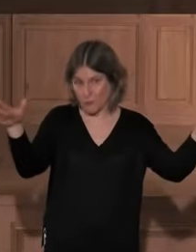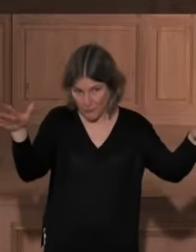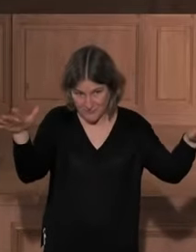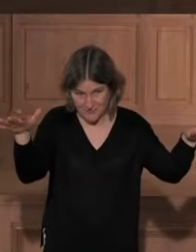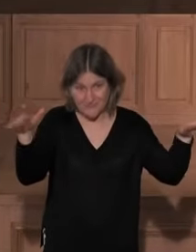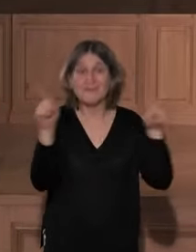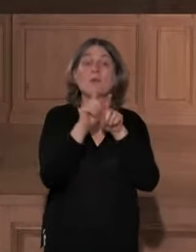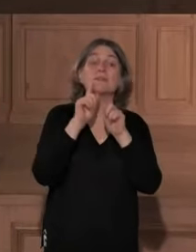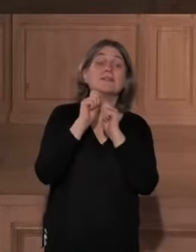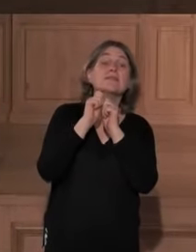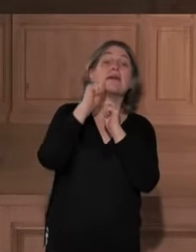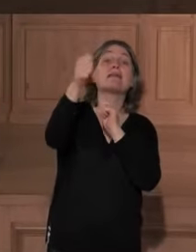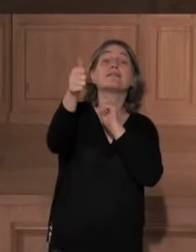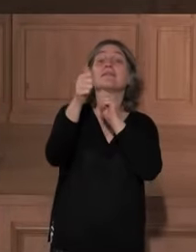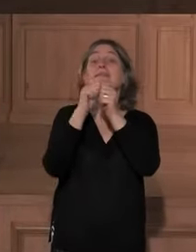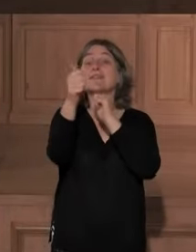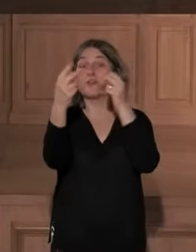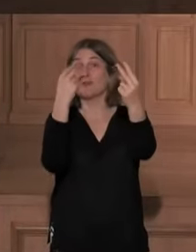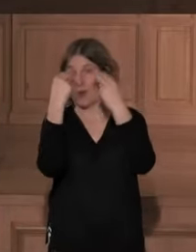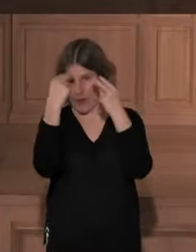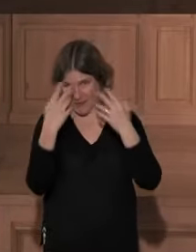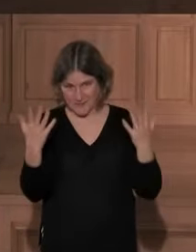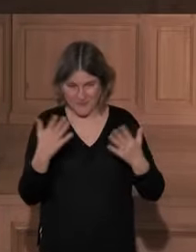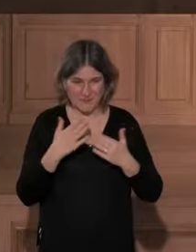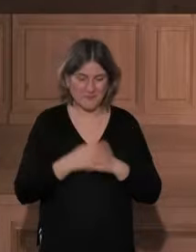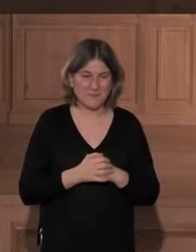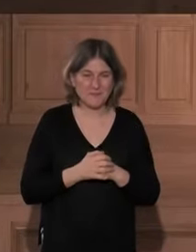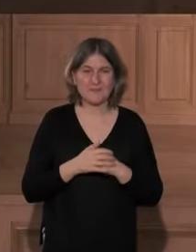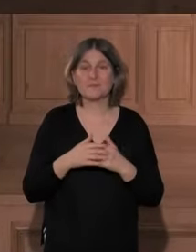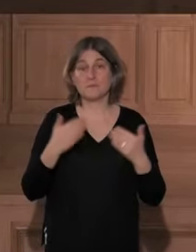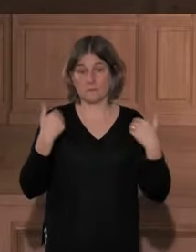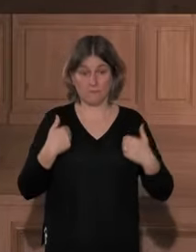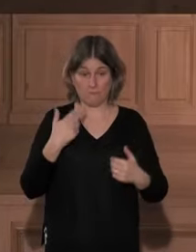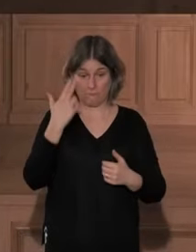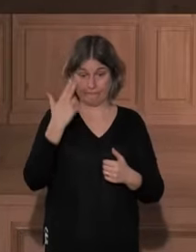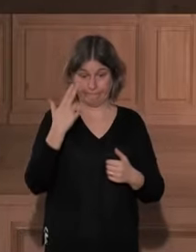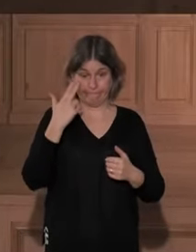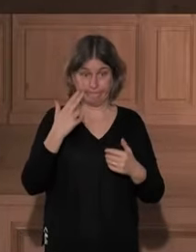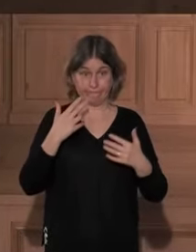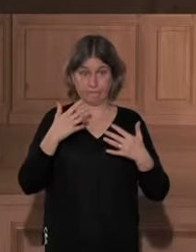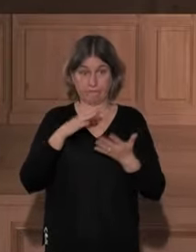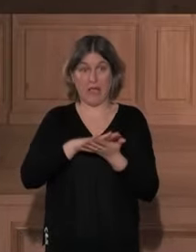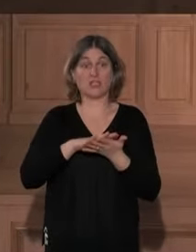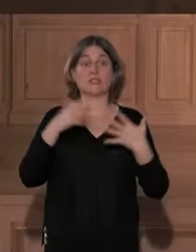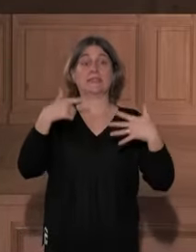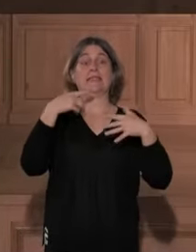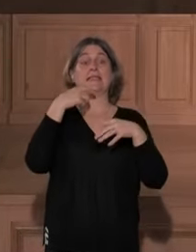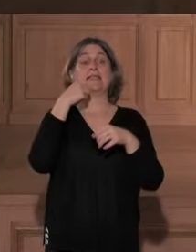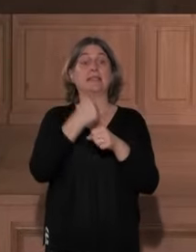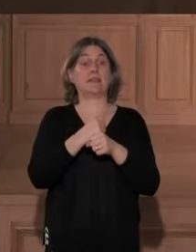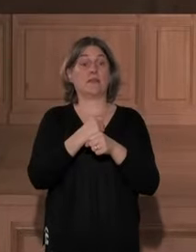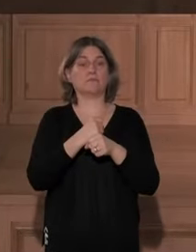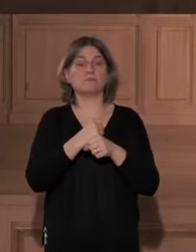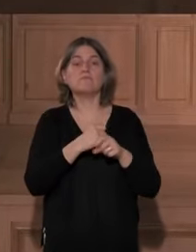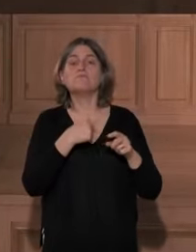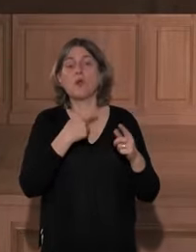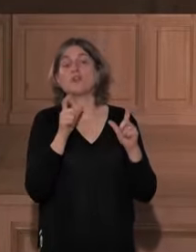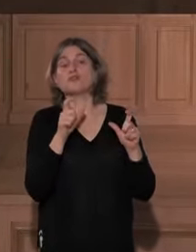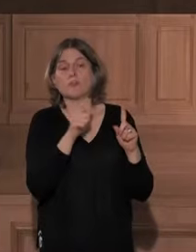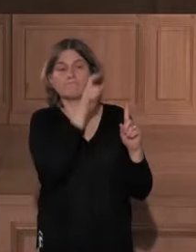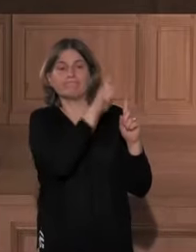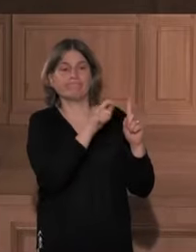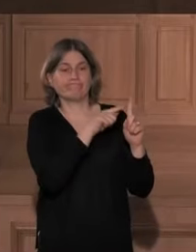écrans ce direct. Moi j'ai commencé très tôt en fait, j'avais 17 ans et demi, j'ai eu la chance de rencontrer le docteur Moïse Assouline qui